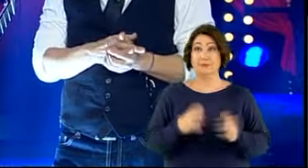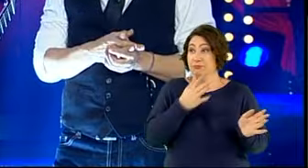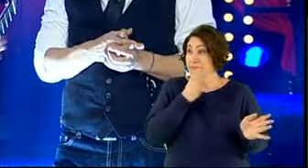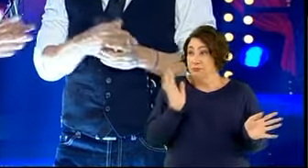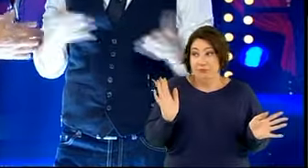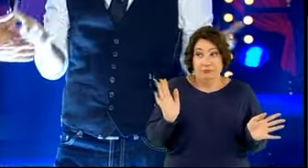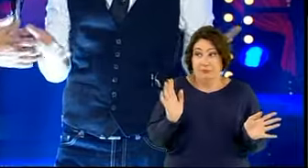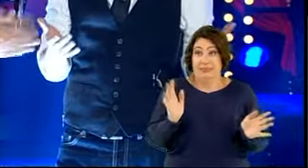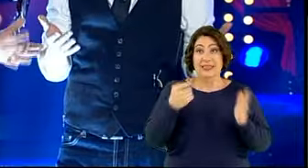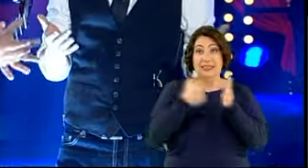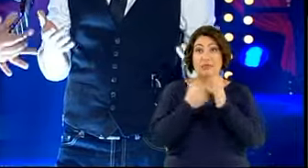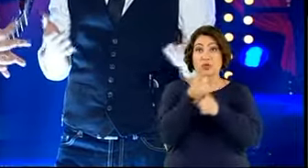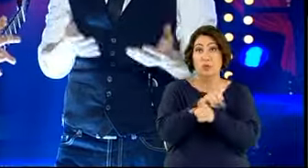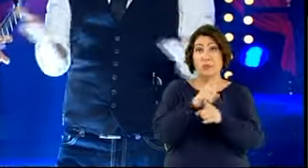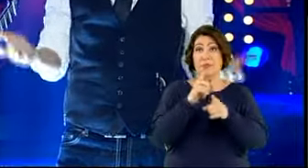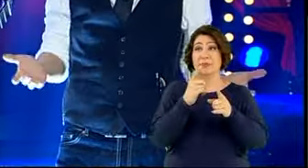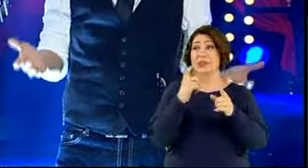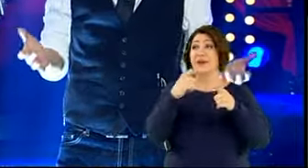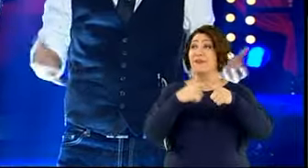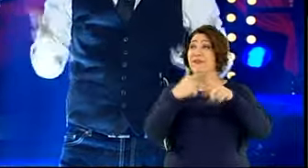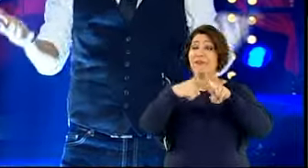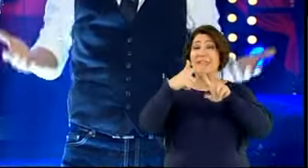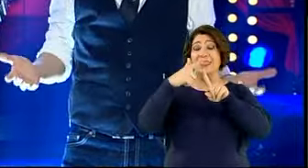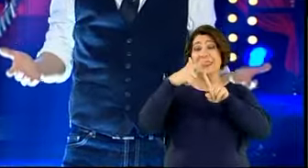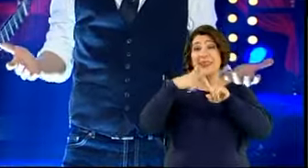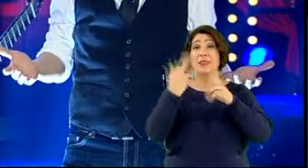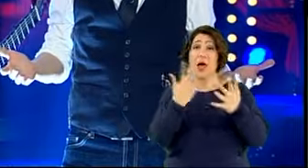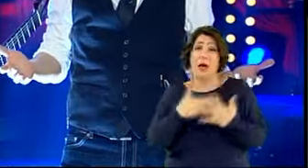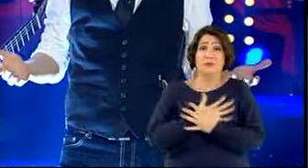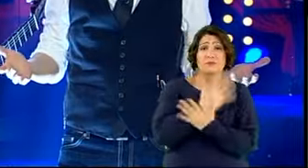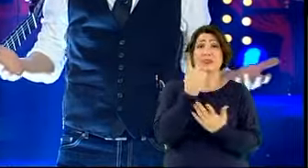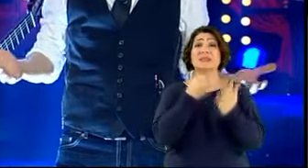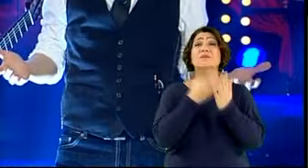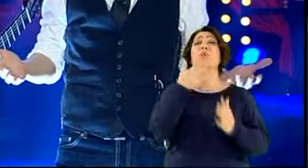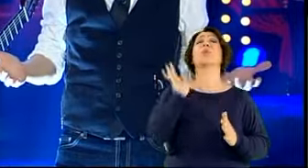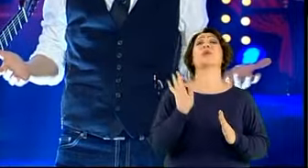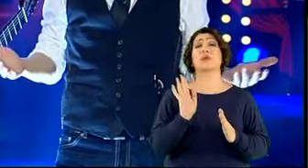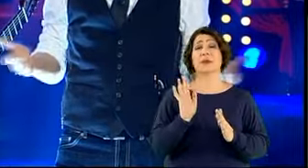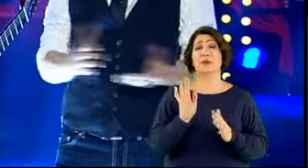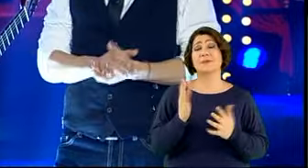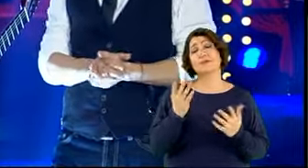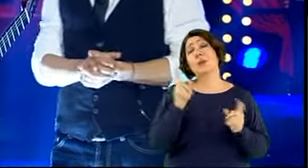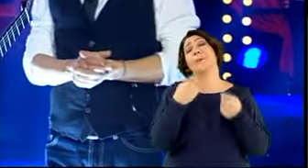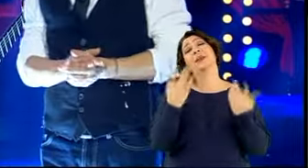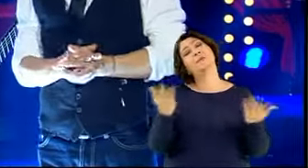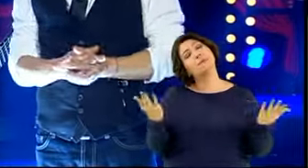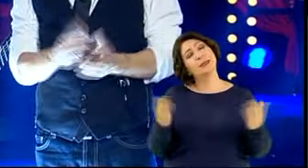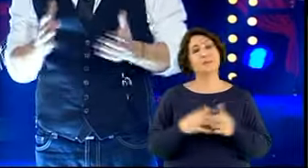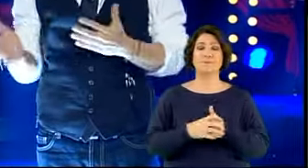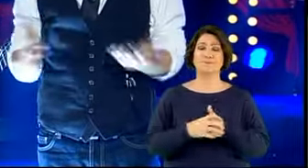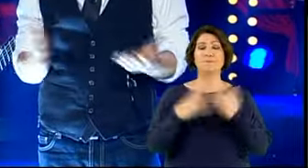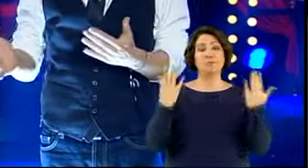Bilmem yani. İsim soy isim baş harfleri kullansam başka bir şey olur. Fettahcan.com'da erotik bir isim yok muydu mesela? Bulamadık. Yani peki. Evet.